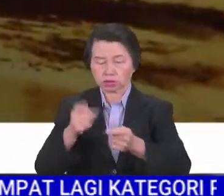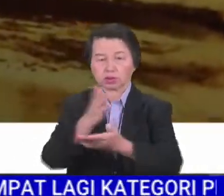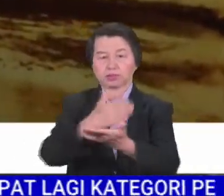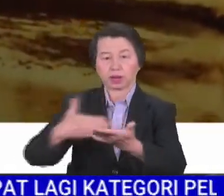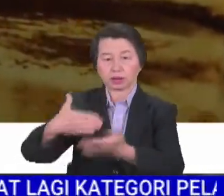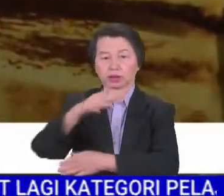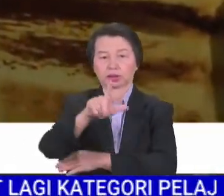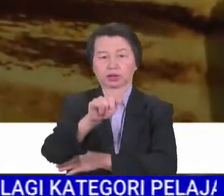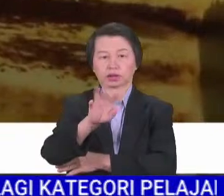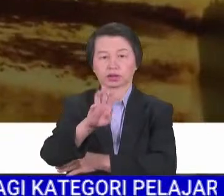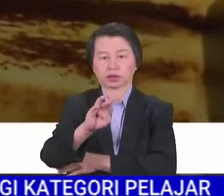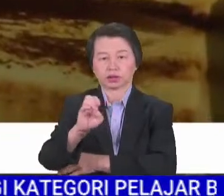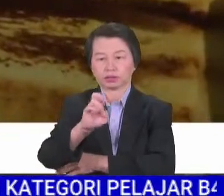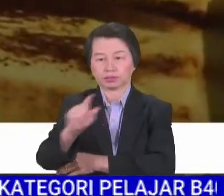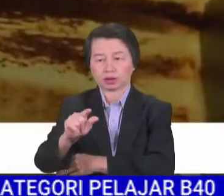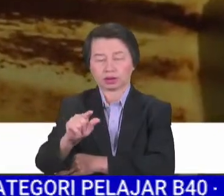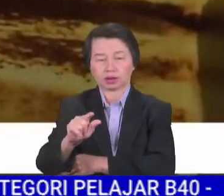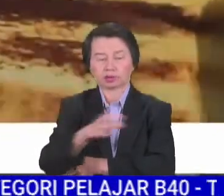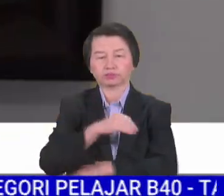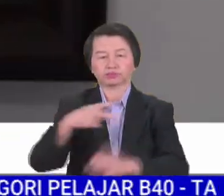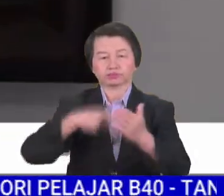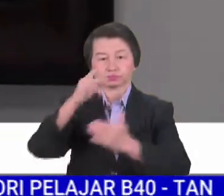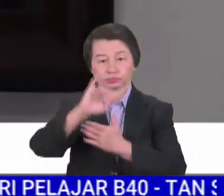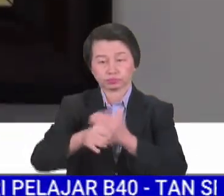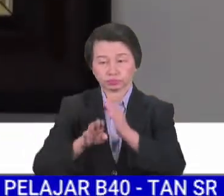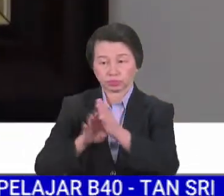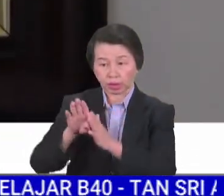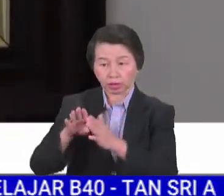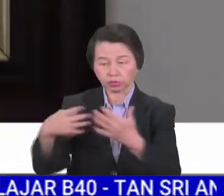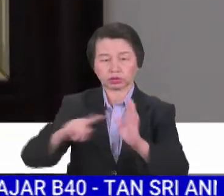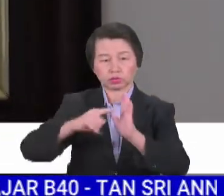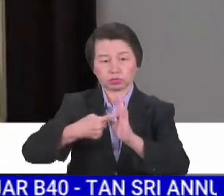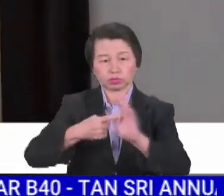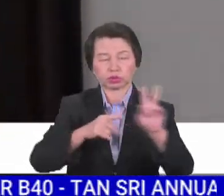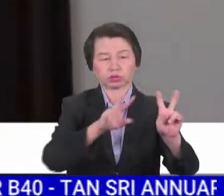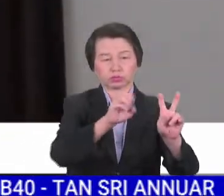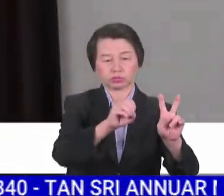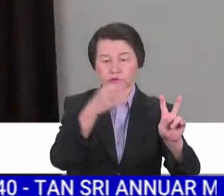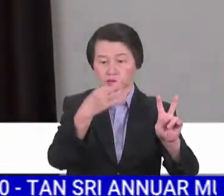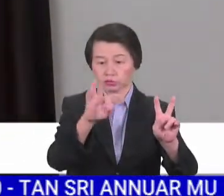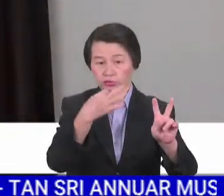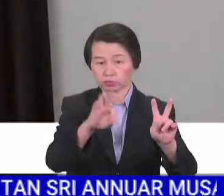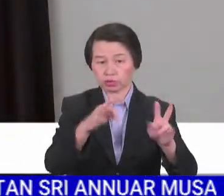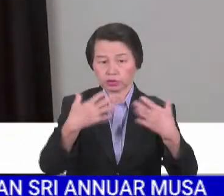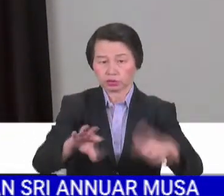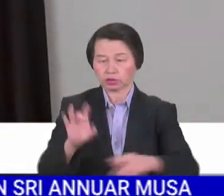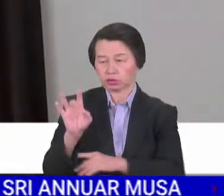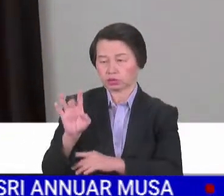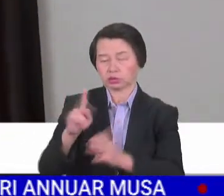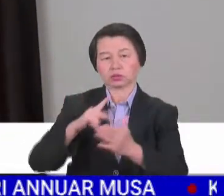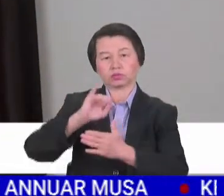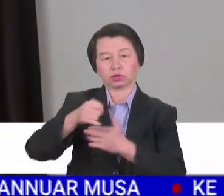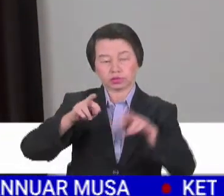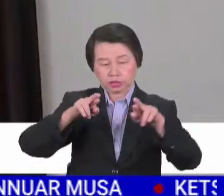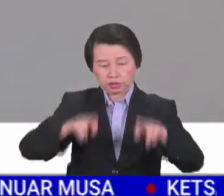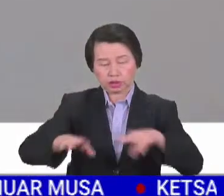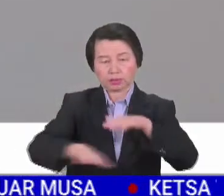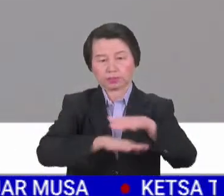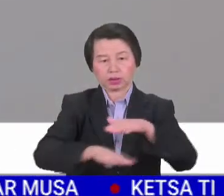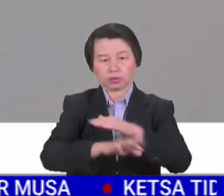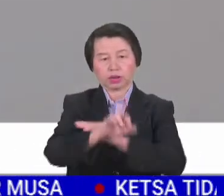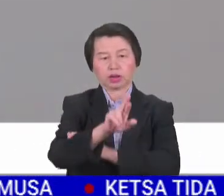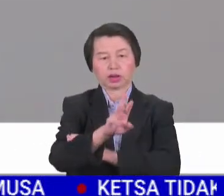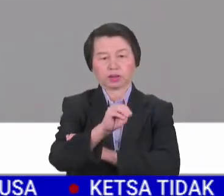di bahagian Limbang kepada umum. Projek pembangunan muzium itu telah bermula pada 2019 dan ianya salah satu projek rakyat di bawah rancangan